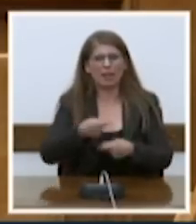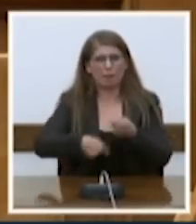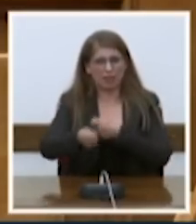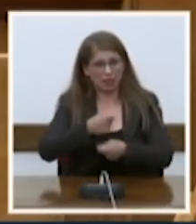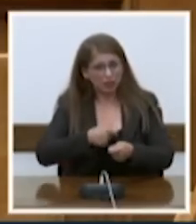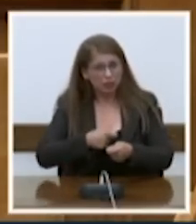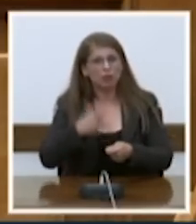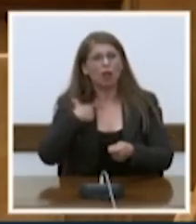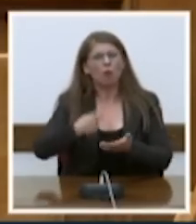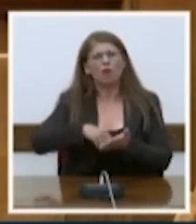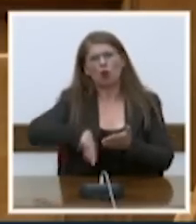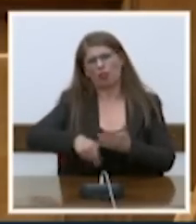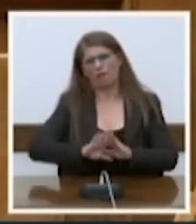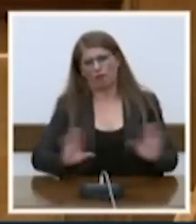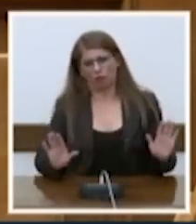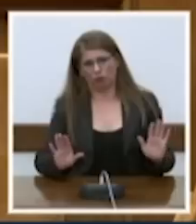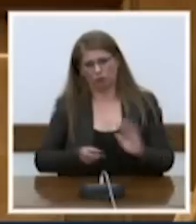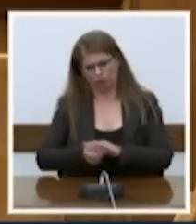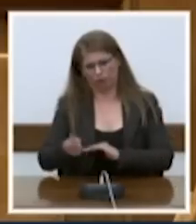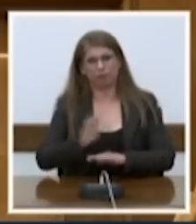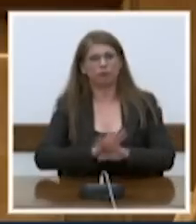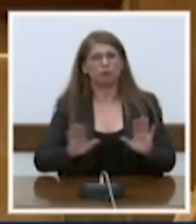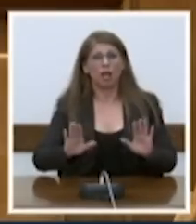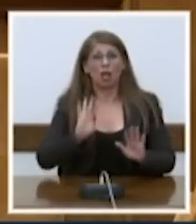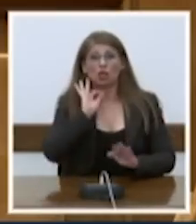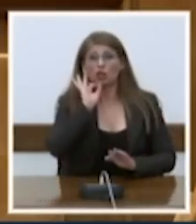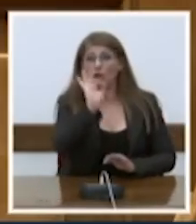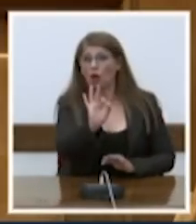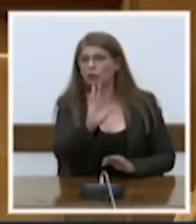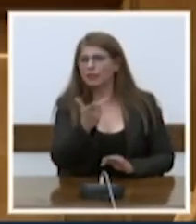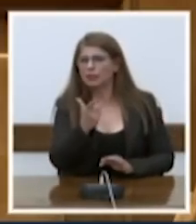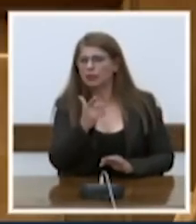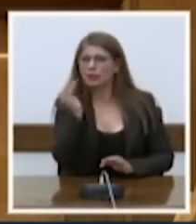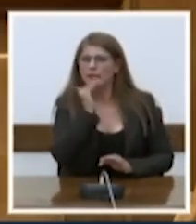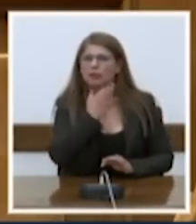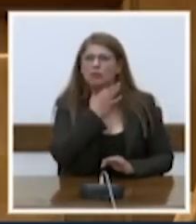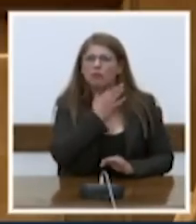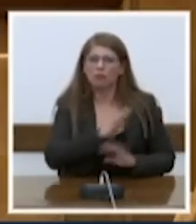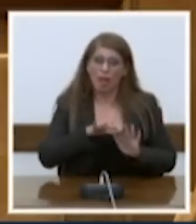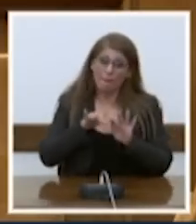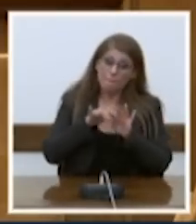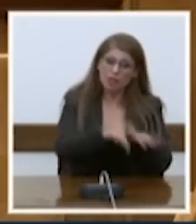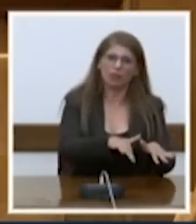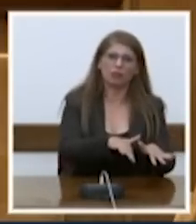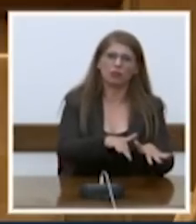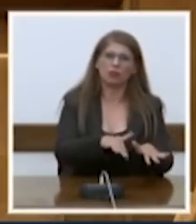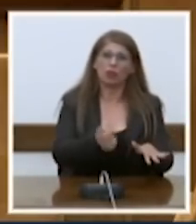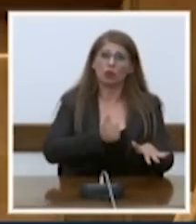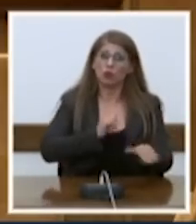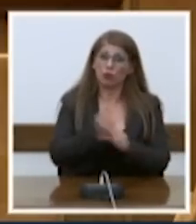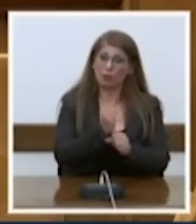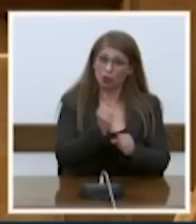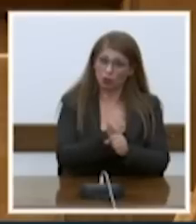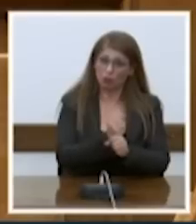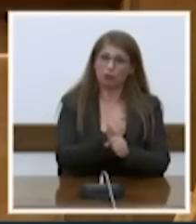που φοροδιαφεύγουν. Στόχος σας είναι να εντείνετε την επίθεση στους αυτοαποσχολούμενους